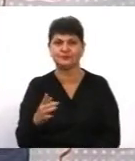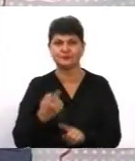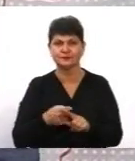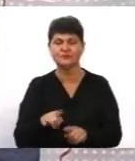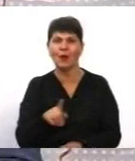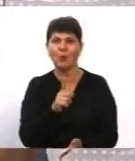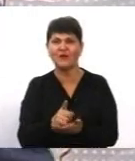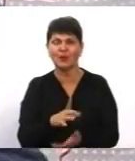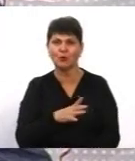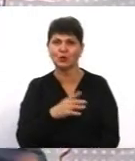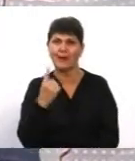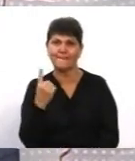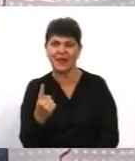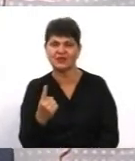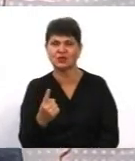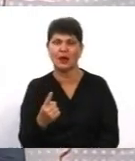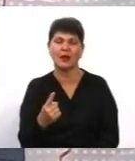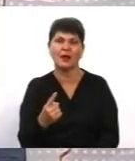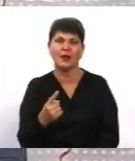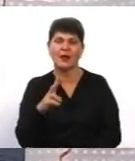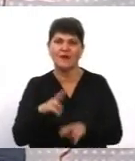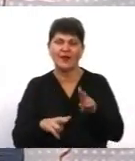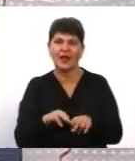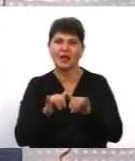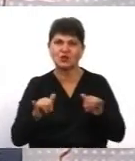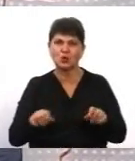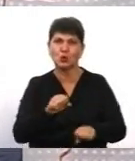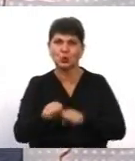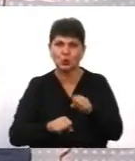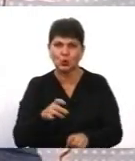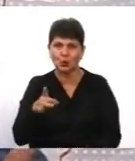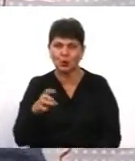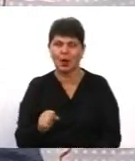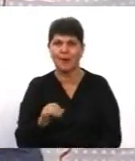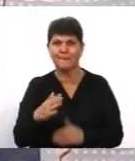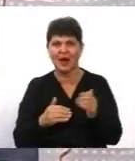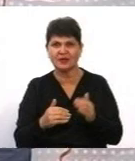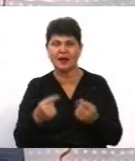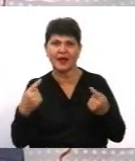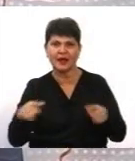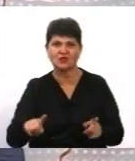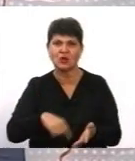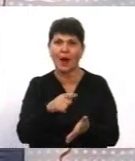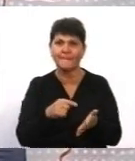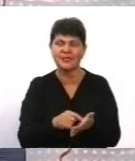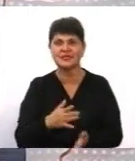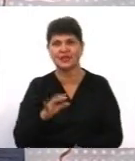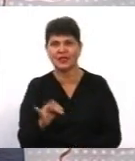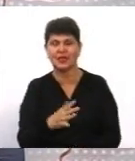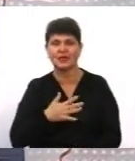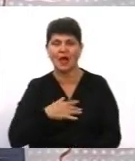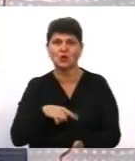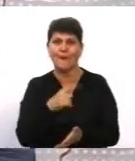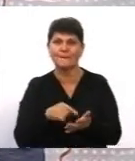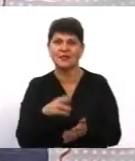там, чи велоінфраструктура, чи велосипедисти, то от, і практика інших міст, і нашого міста показує на те, що